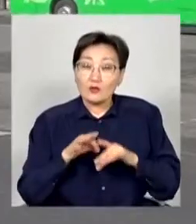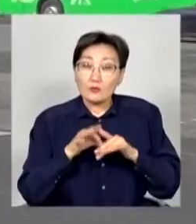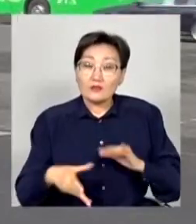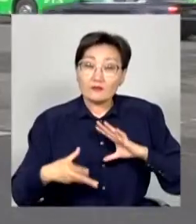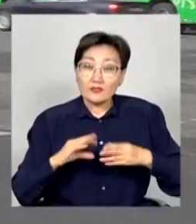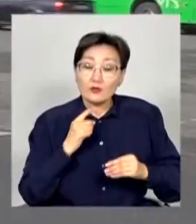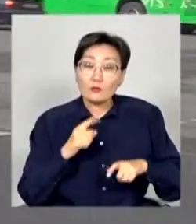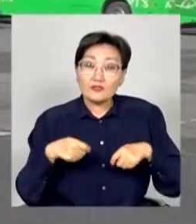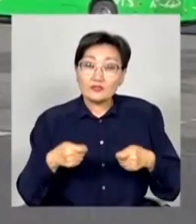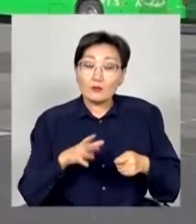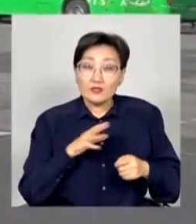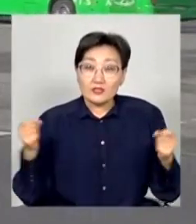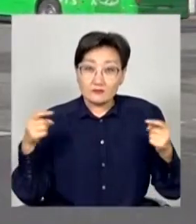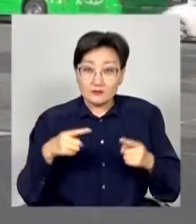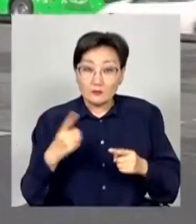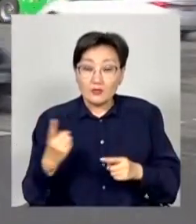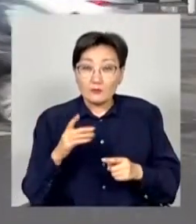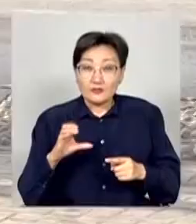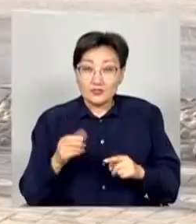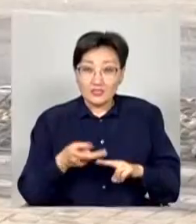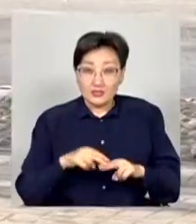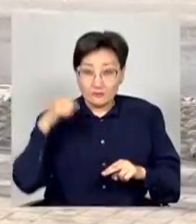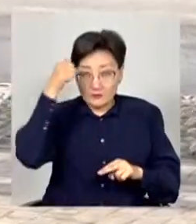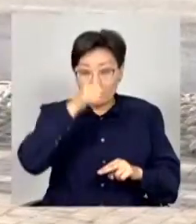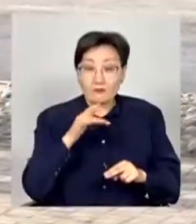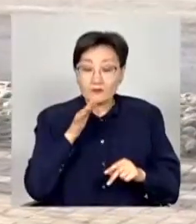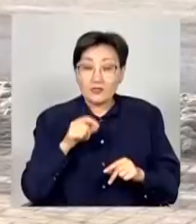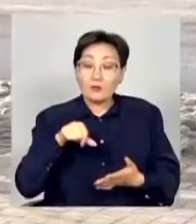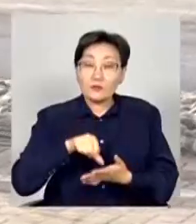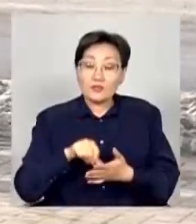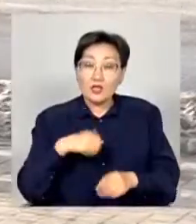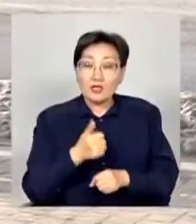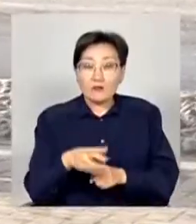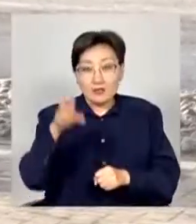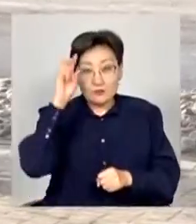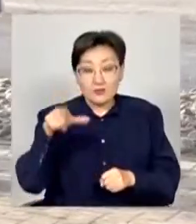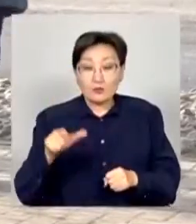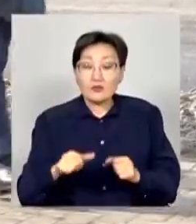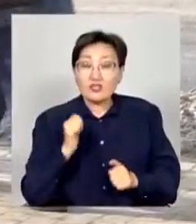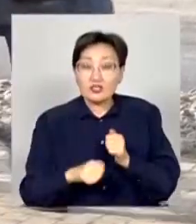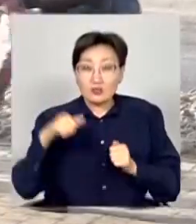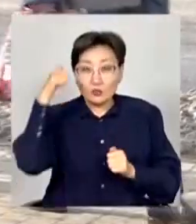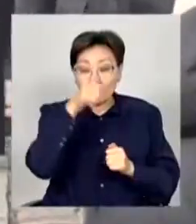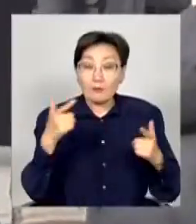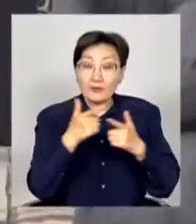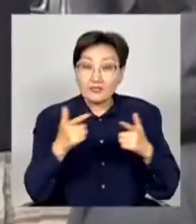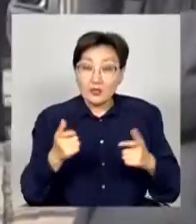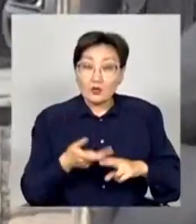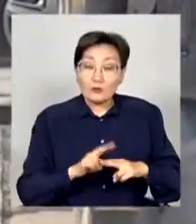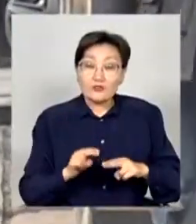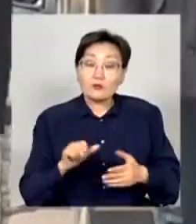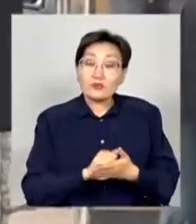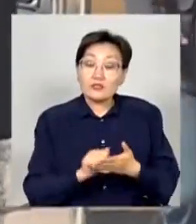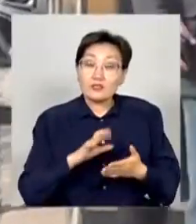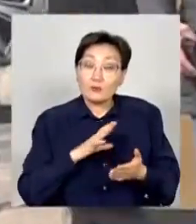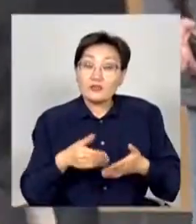всеобщего голосования стало известно 1 сентября этого года во время выступления главы государства с ежегодным посланием. В этом же документе